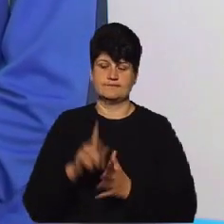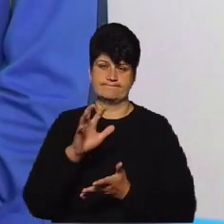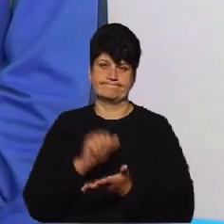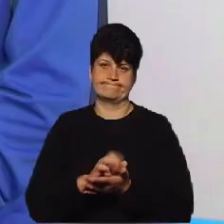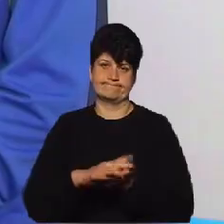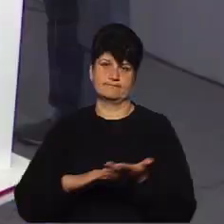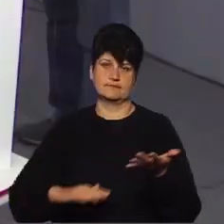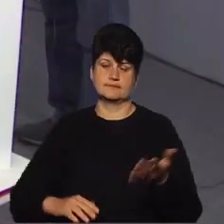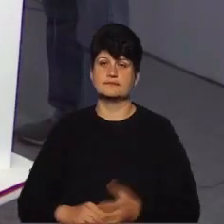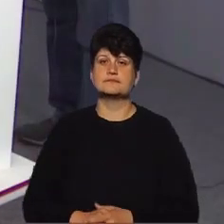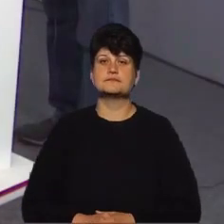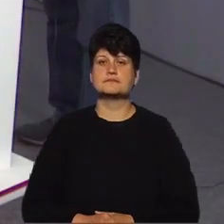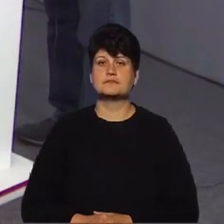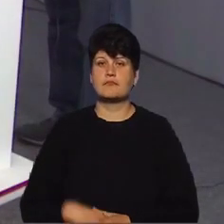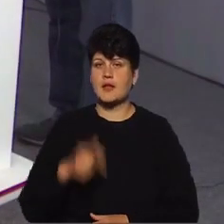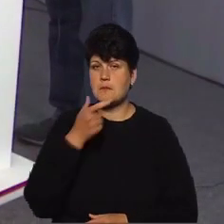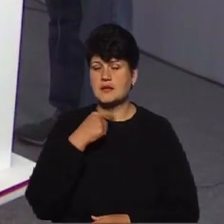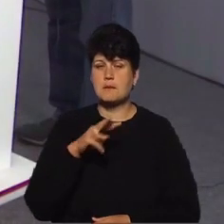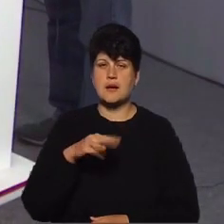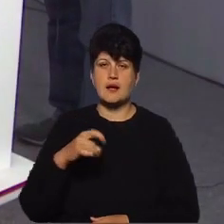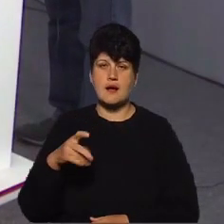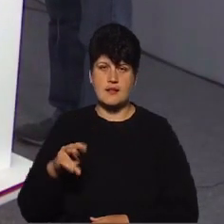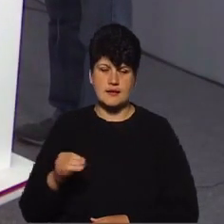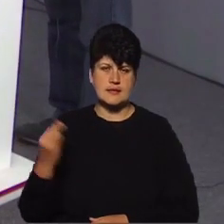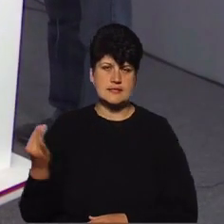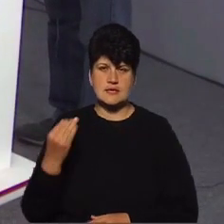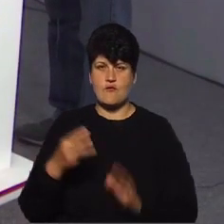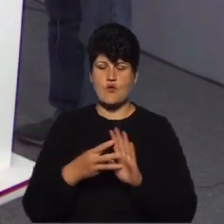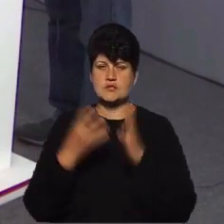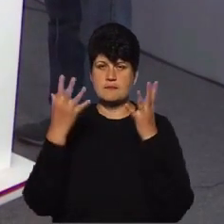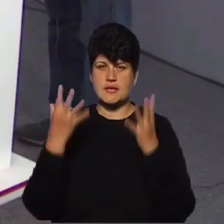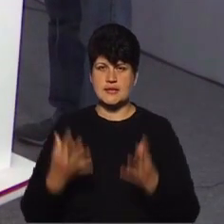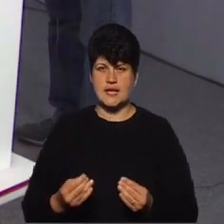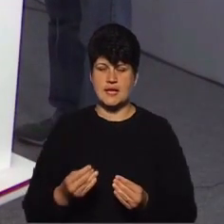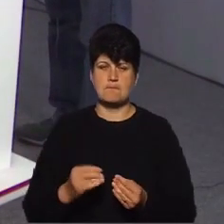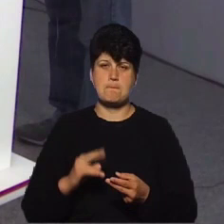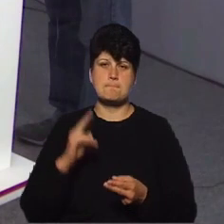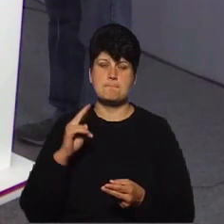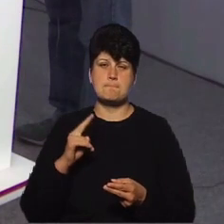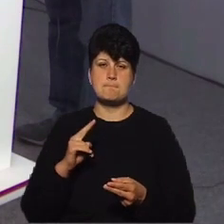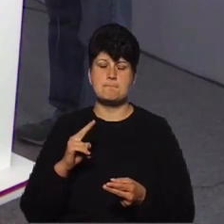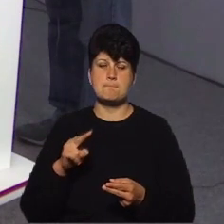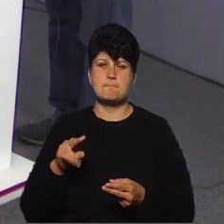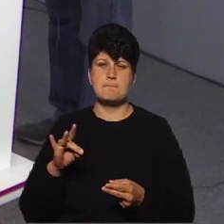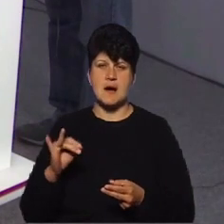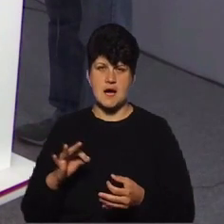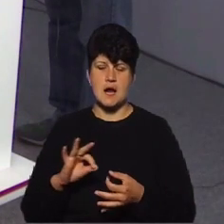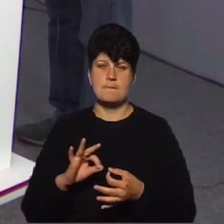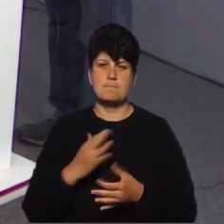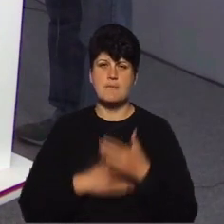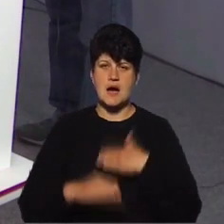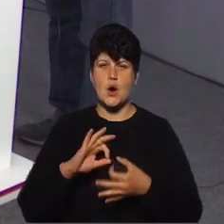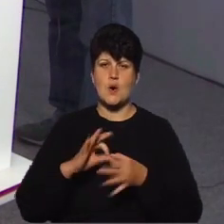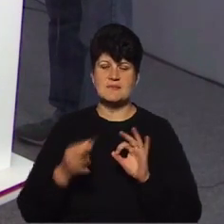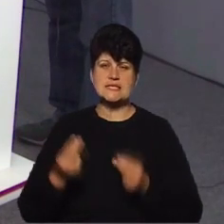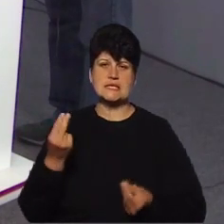вивчалася. Пане Михайле, дуже цікаво, зараз 8-й день Паралімпійських ігор почався, і він почався для України з 3 нагород вже. Василь